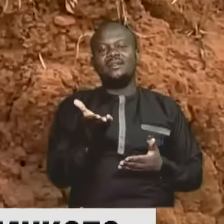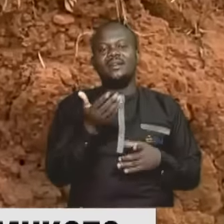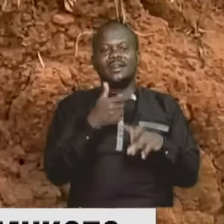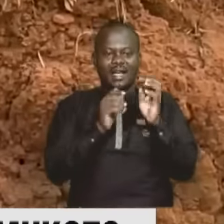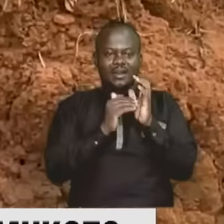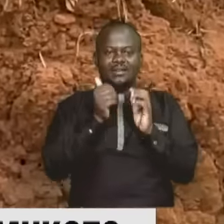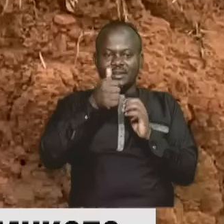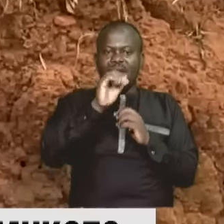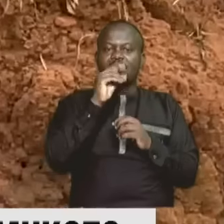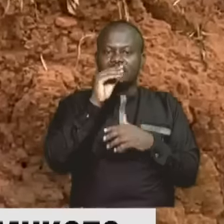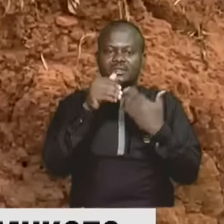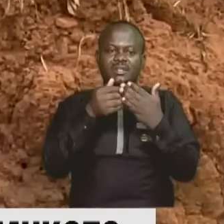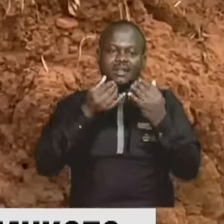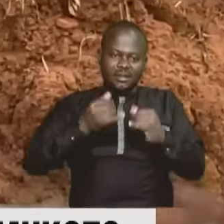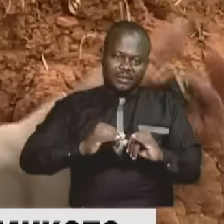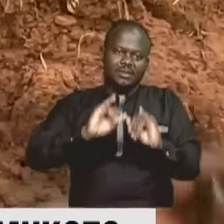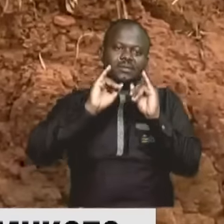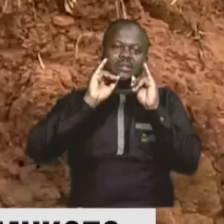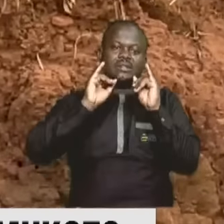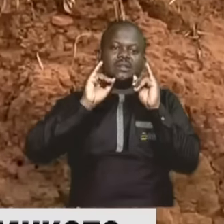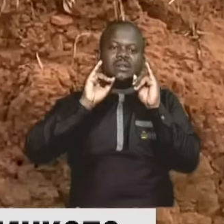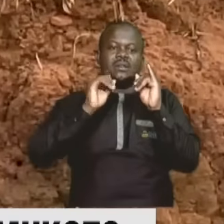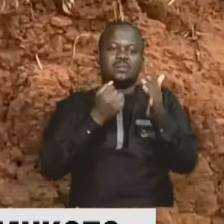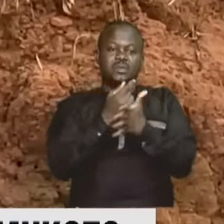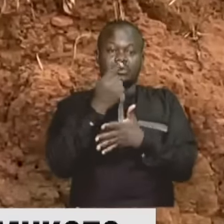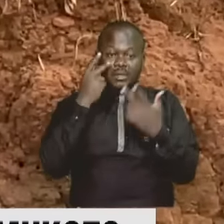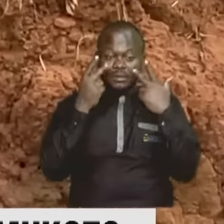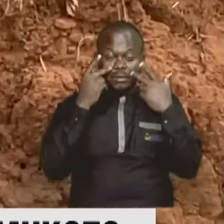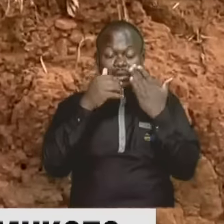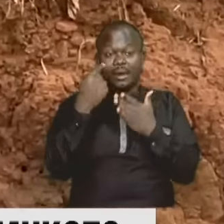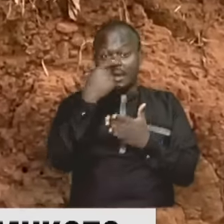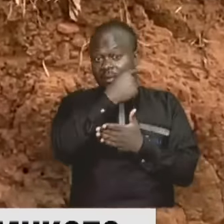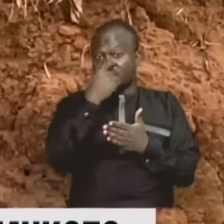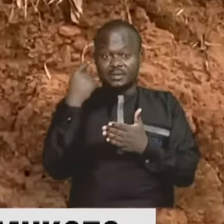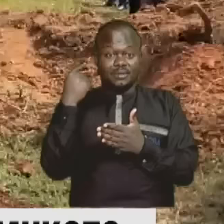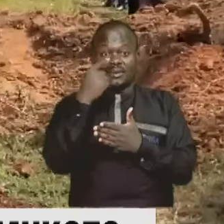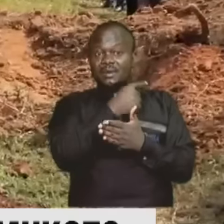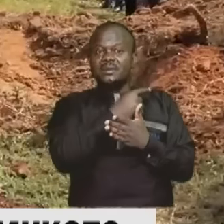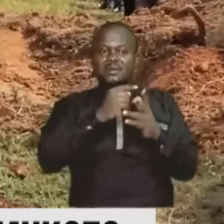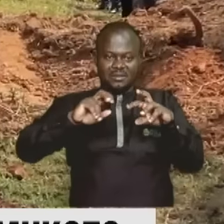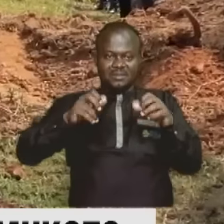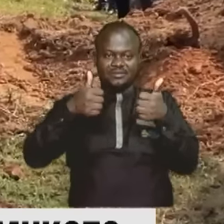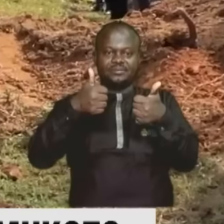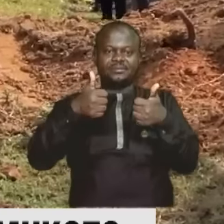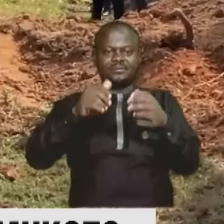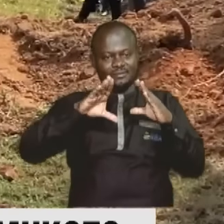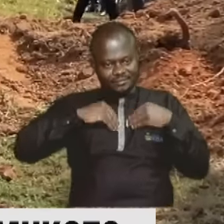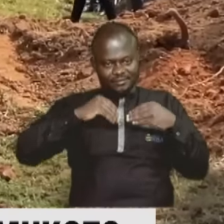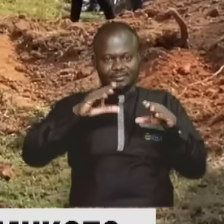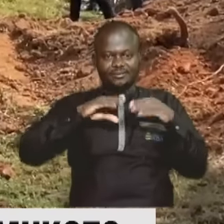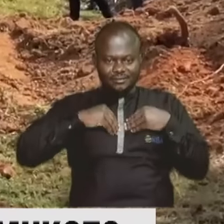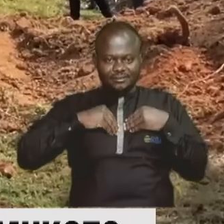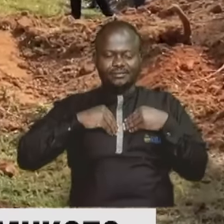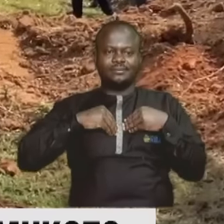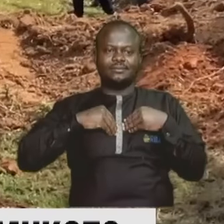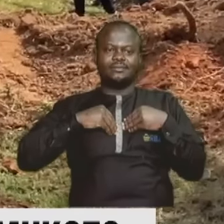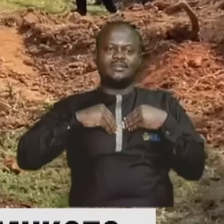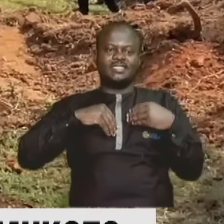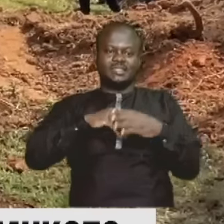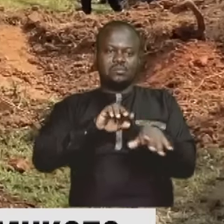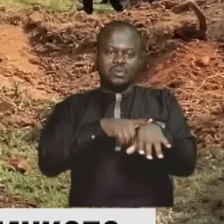kandi agishyira mu bikorwa tuba tubona amaso yacu aduha bawupima rwose yarabutwemereye awutwemerera mu